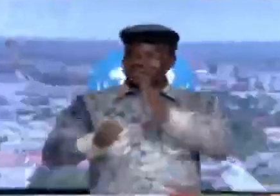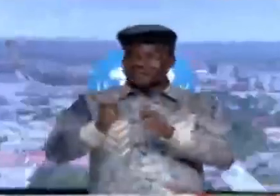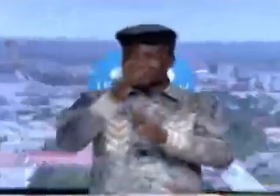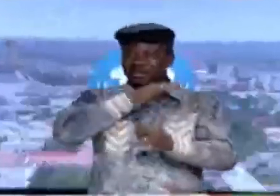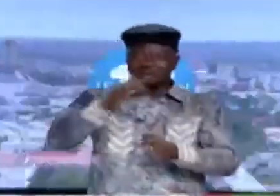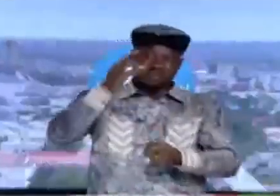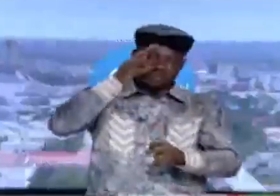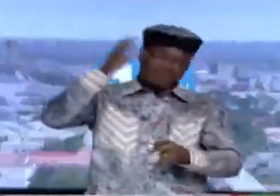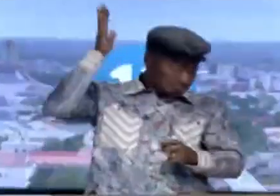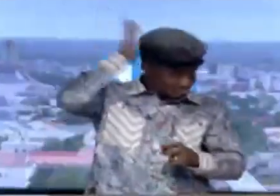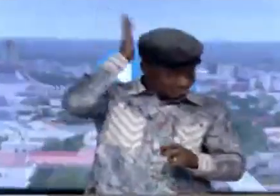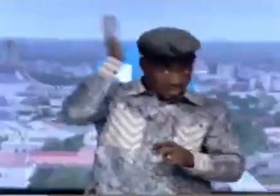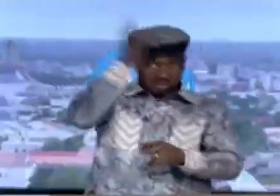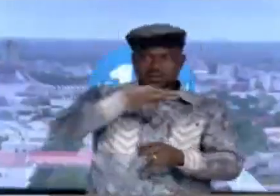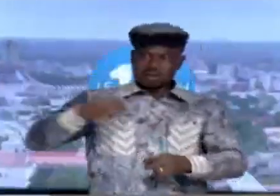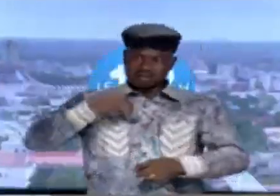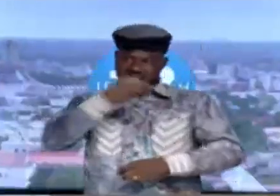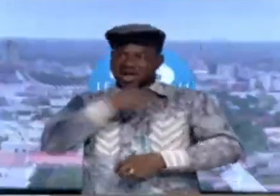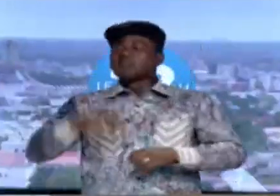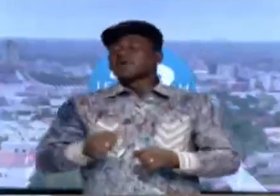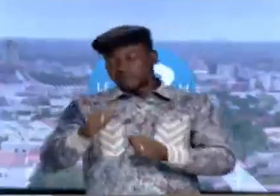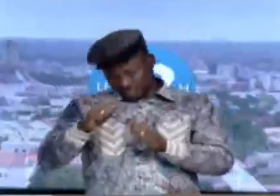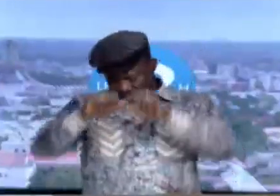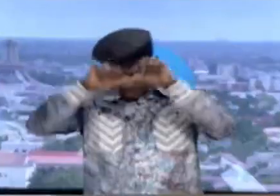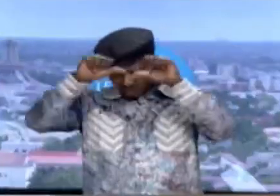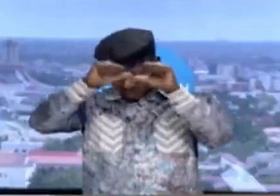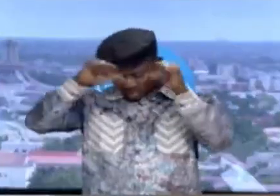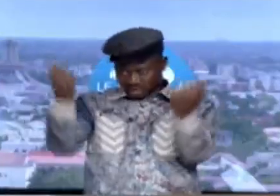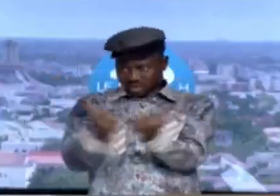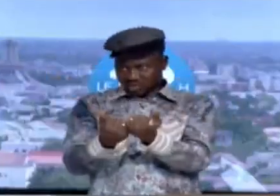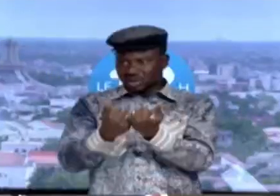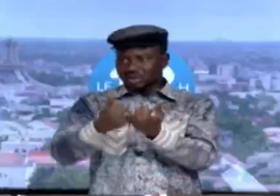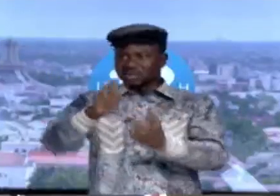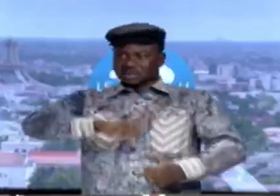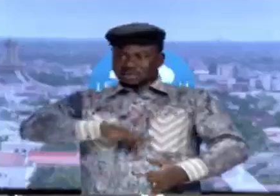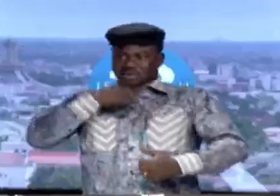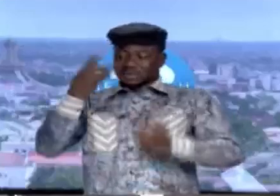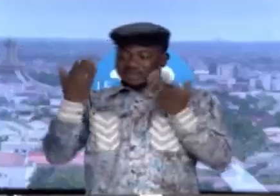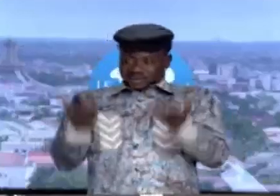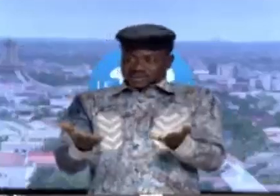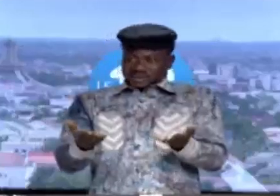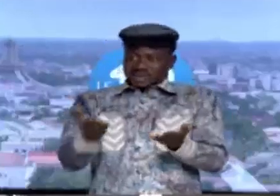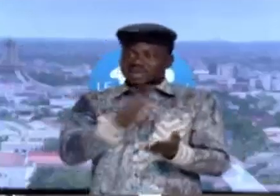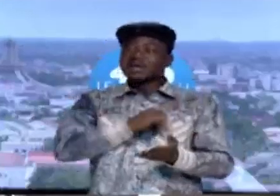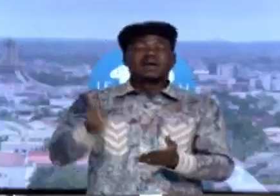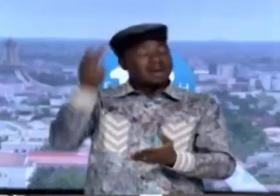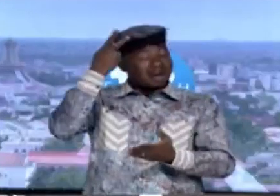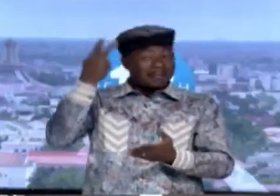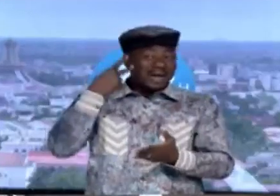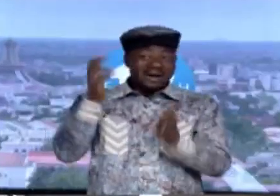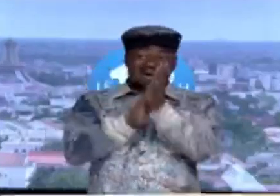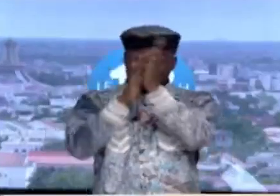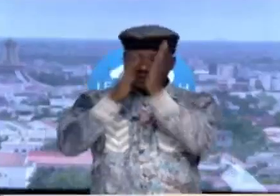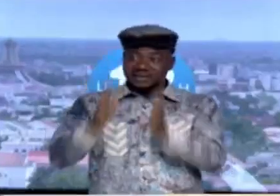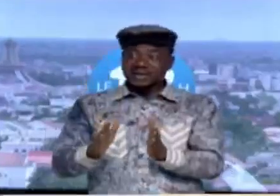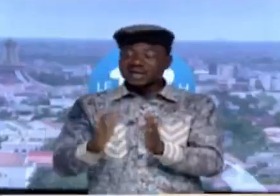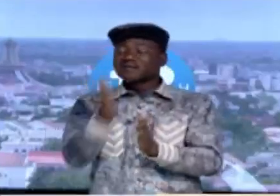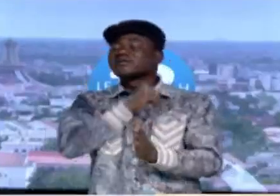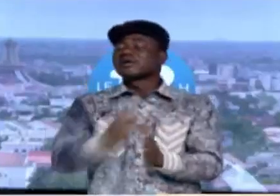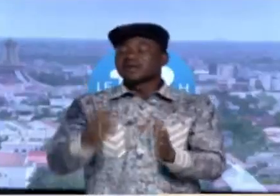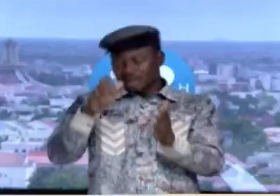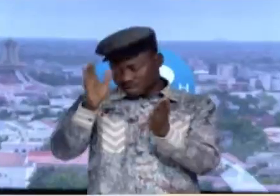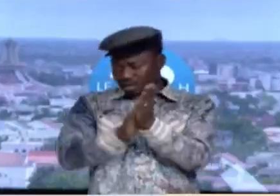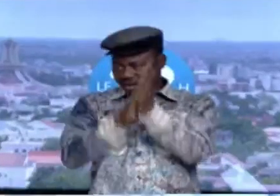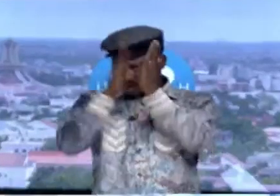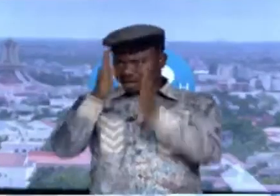de l'association sensibilisent ici les parents d'élèves, les élèves de la classe de terminale et le personnel